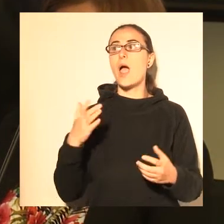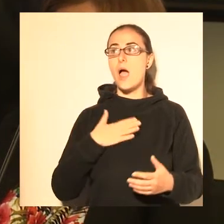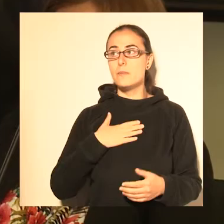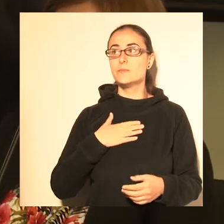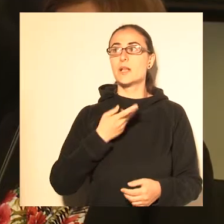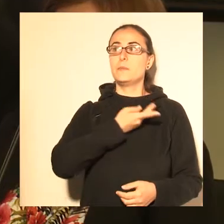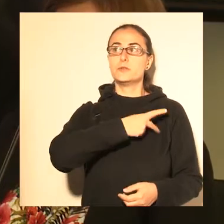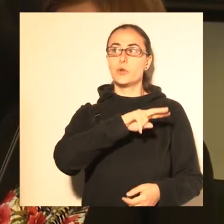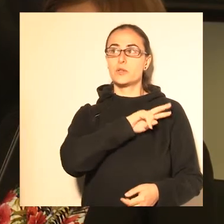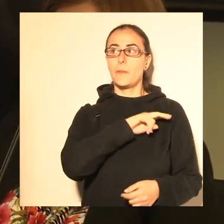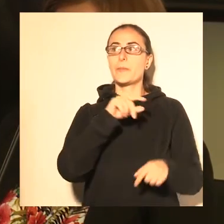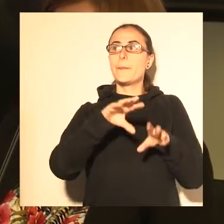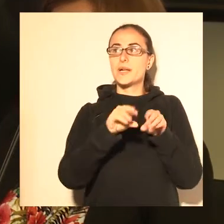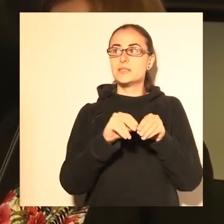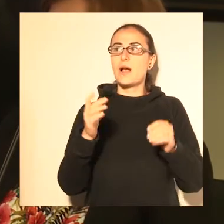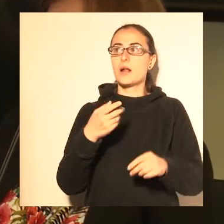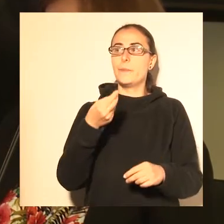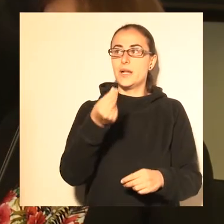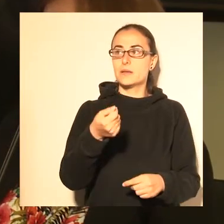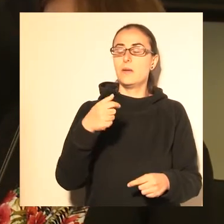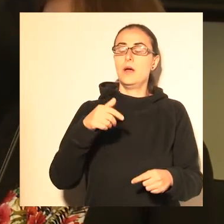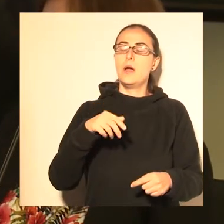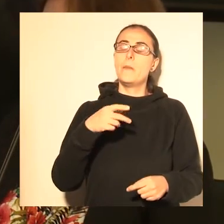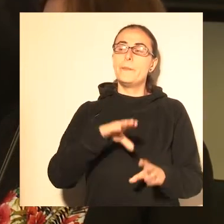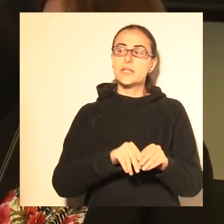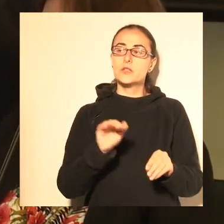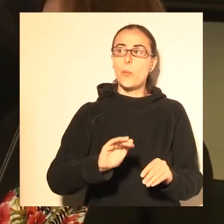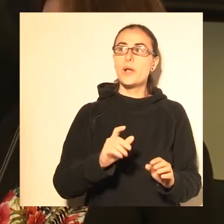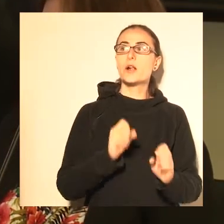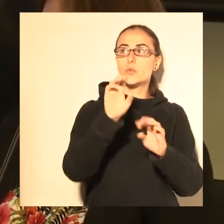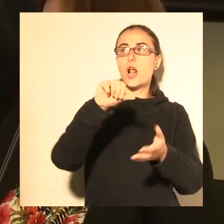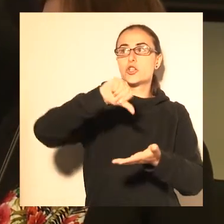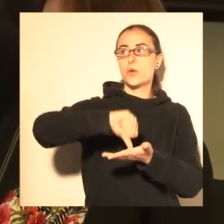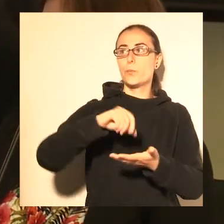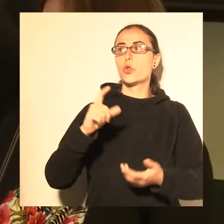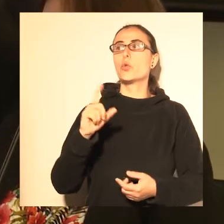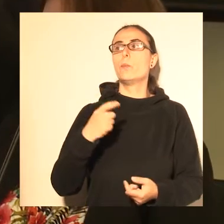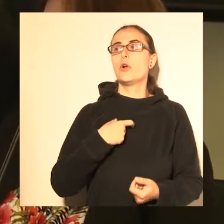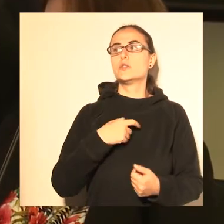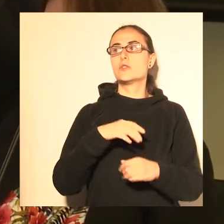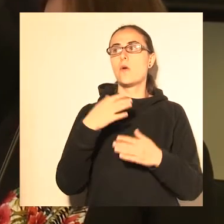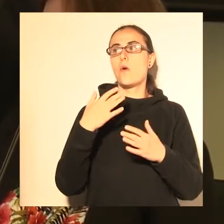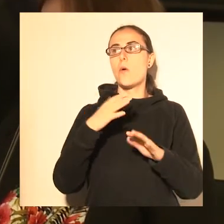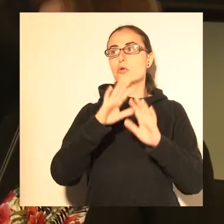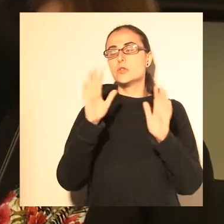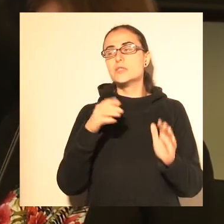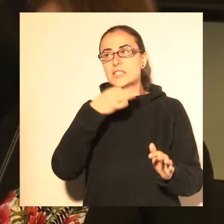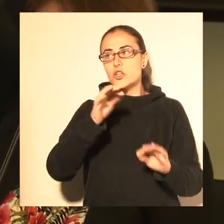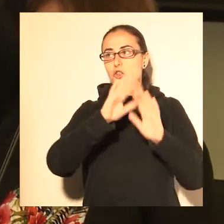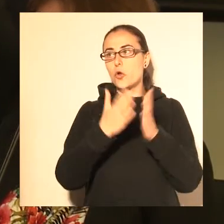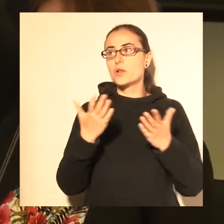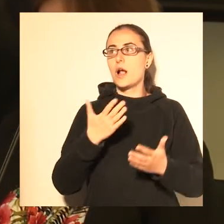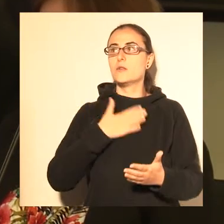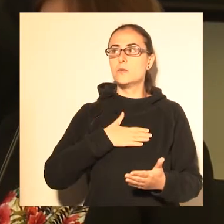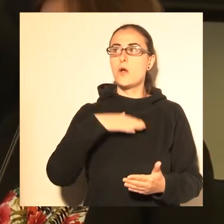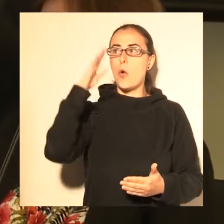RON am responsabilizat părintele pe banii lui și am adus copilul în terapie la centrul nostru nu zic că toți cei 25 de copii